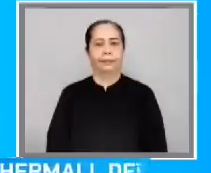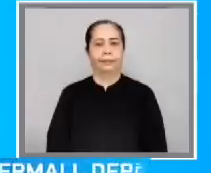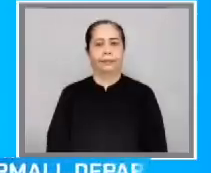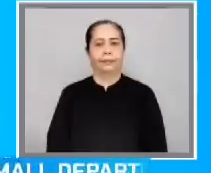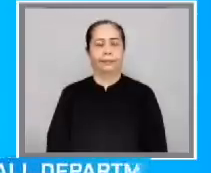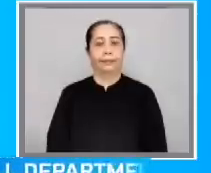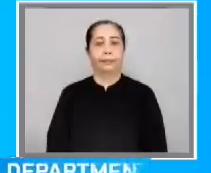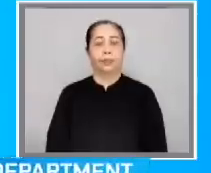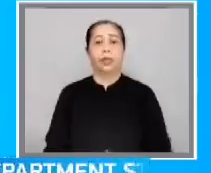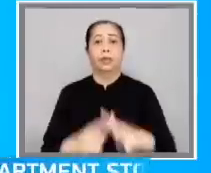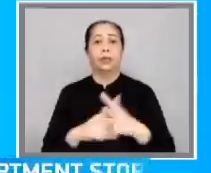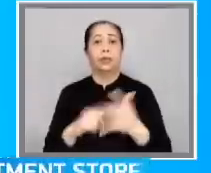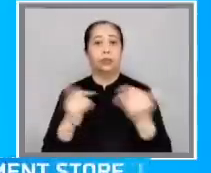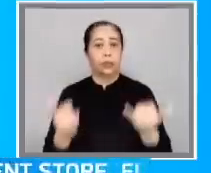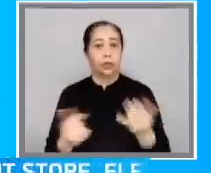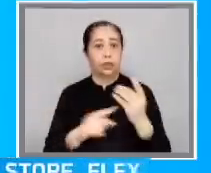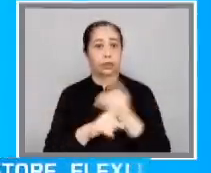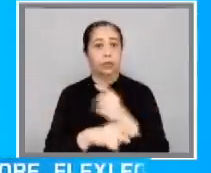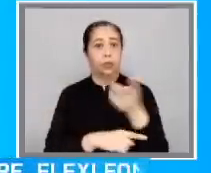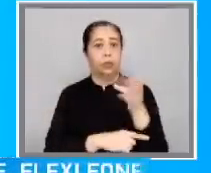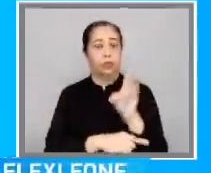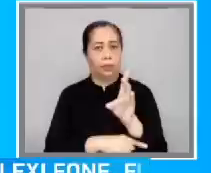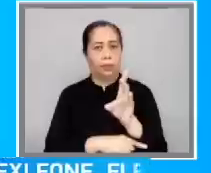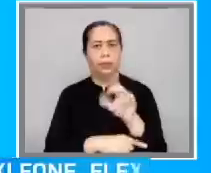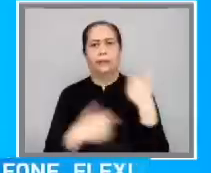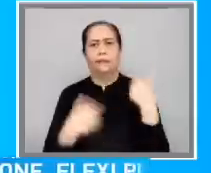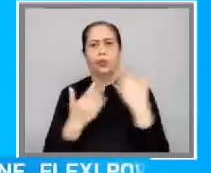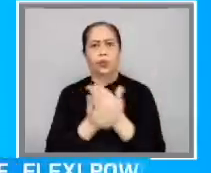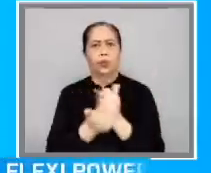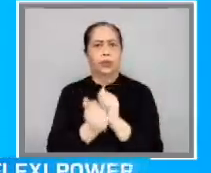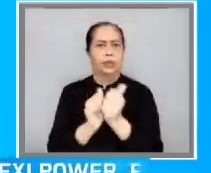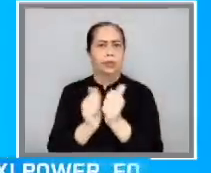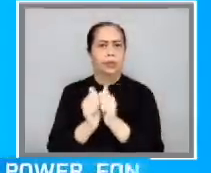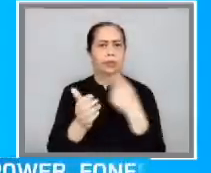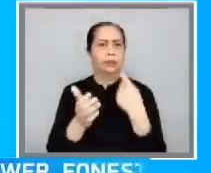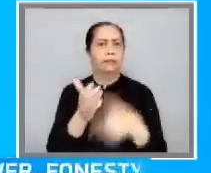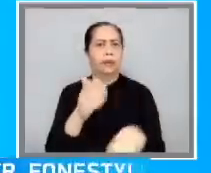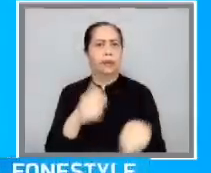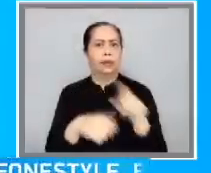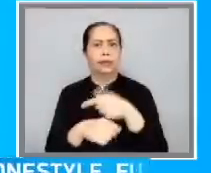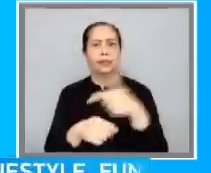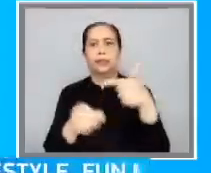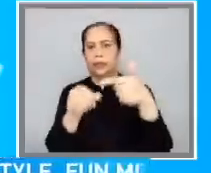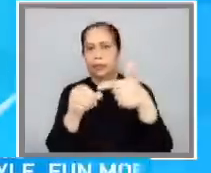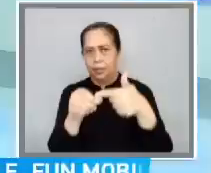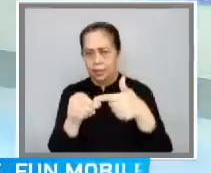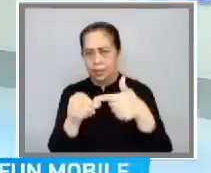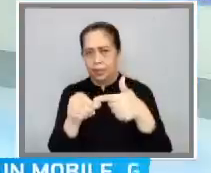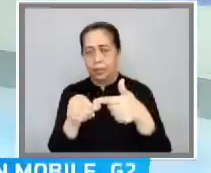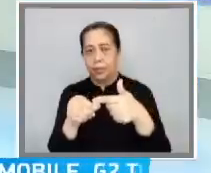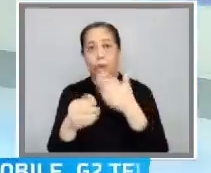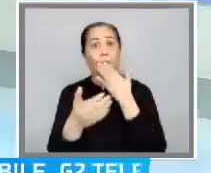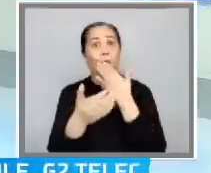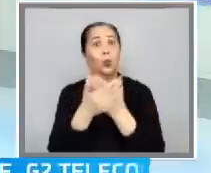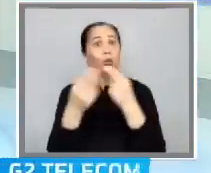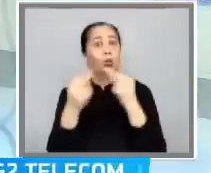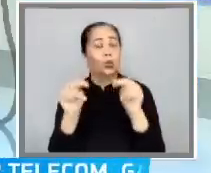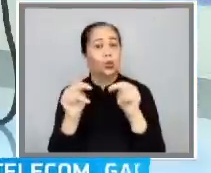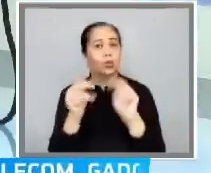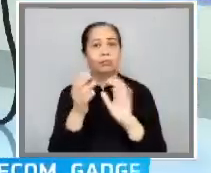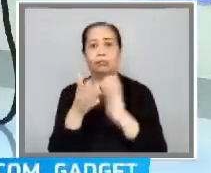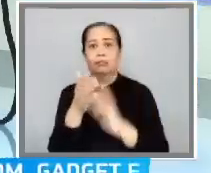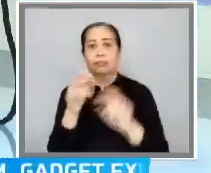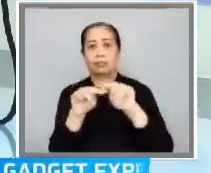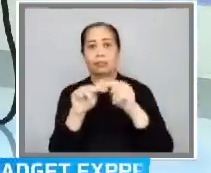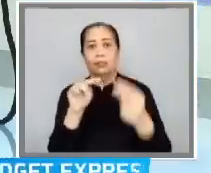Epektibo ngayong araw, December 27, ang panibagong adjustment sa presyo ng petrolyo. Ang good news, nag-rollback ng 20